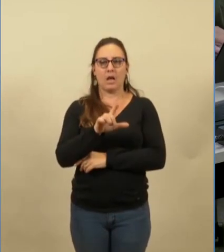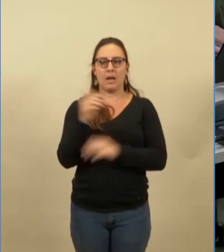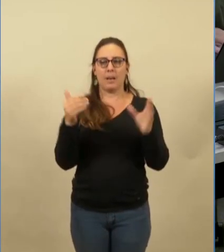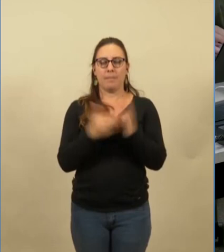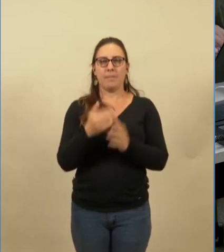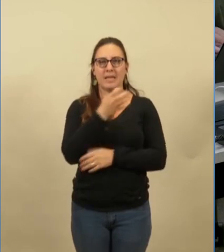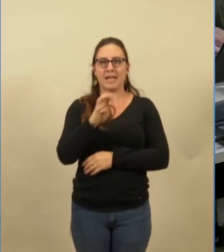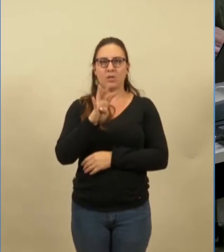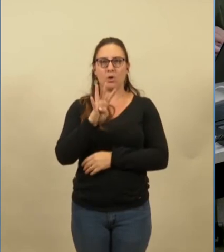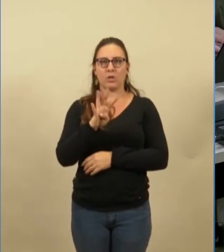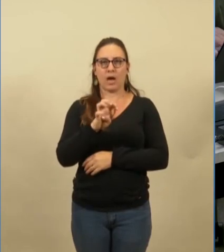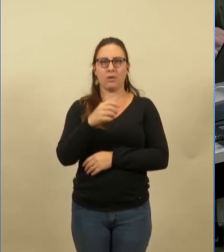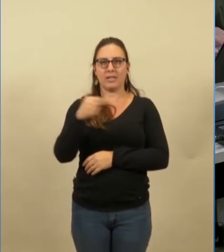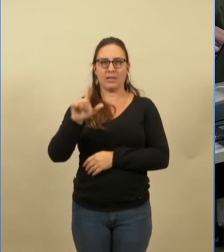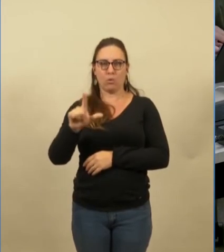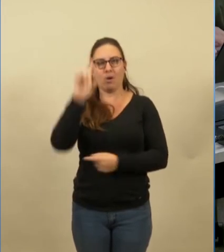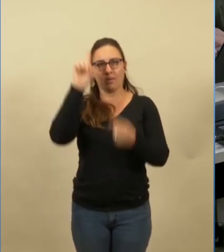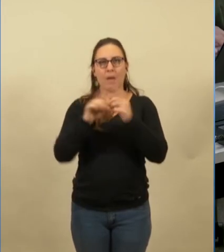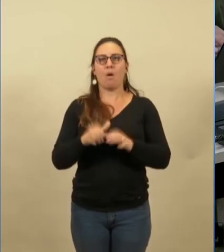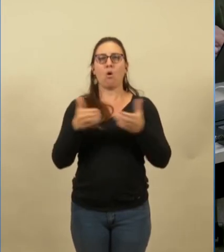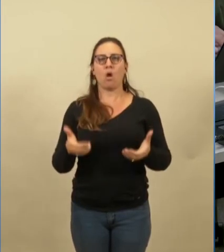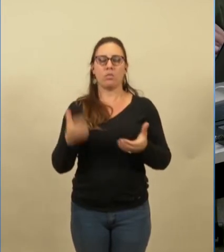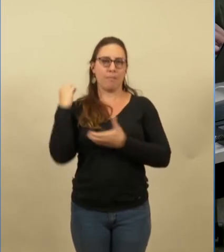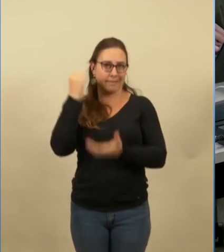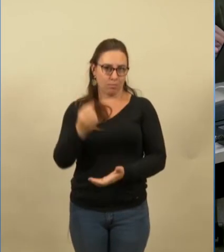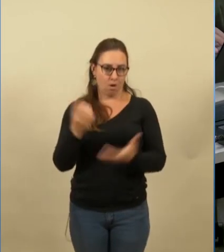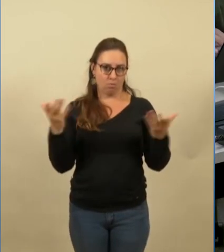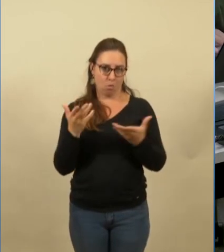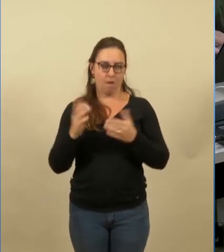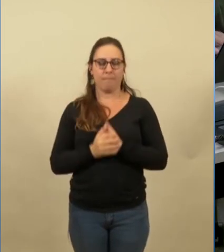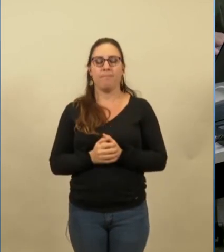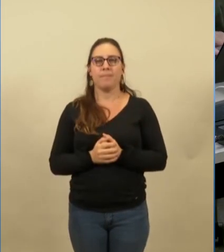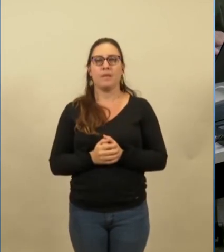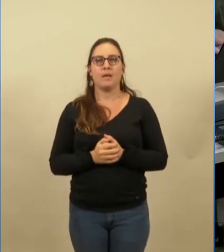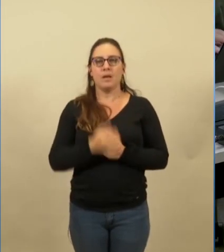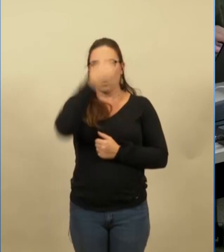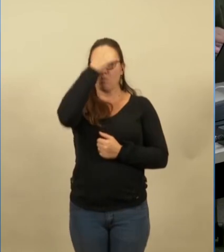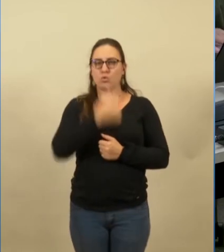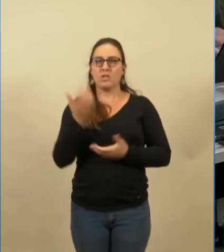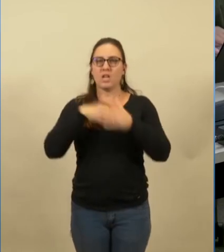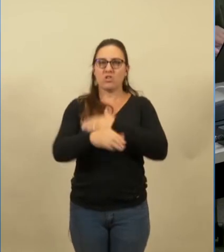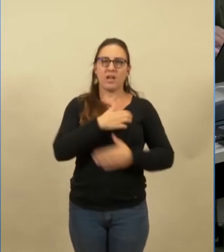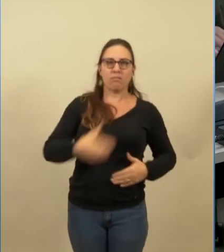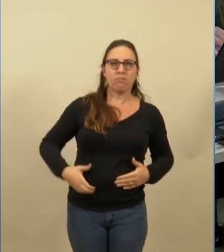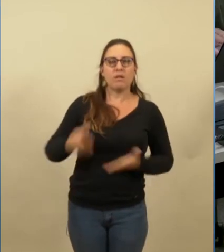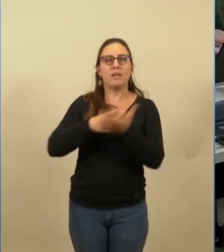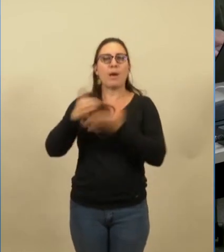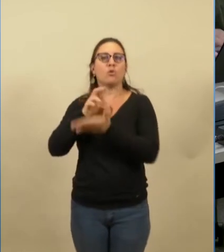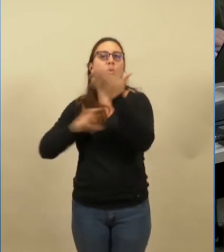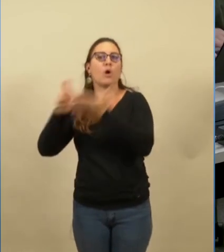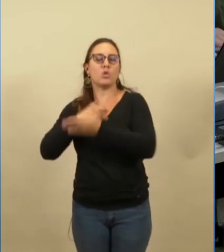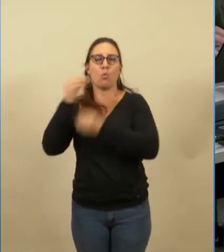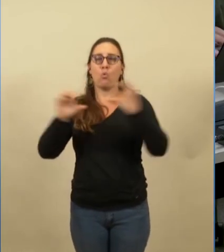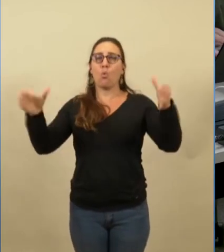1440-2 du code du patrimoine rappelle que les musées des collectivités territoriales ou de leur groupement